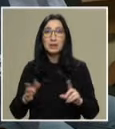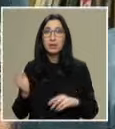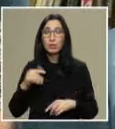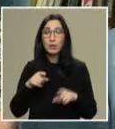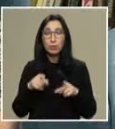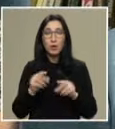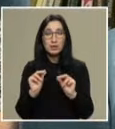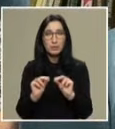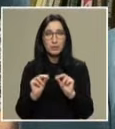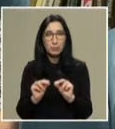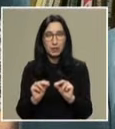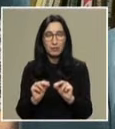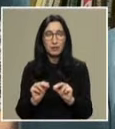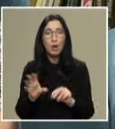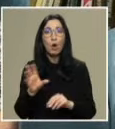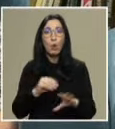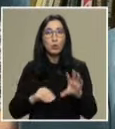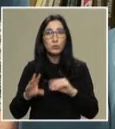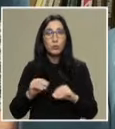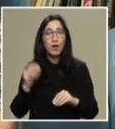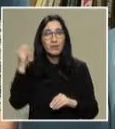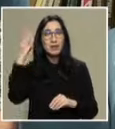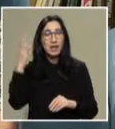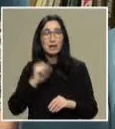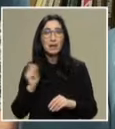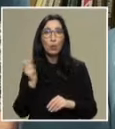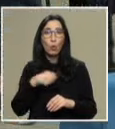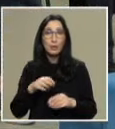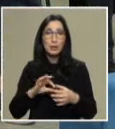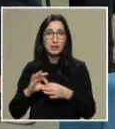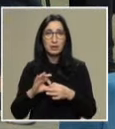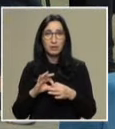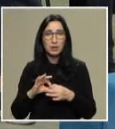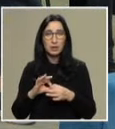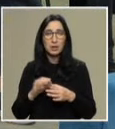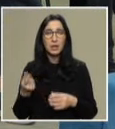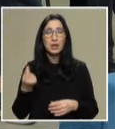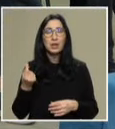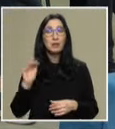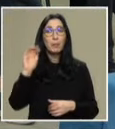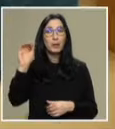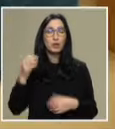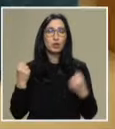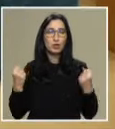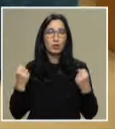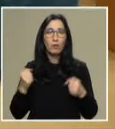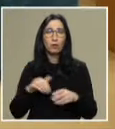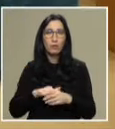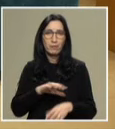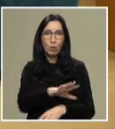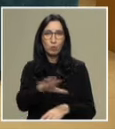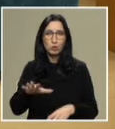освен това, там се възпитават, усвояват знания и умения, свързани с с бъдещия им живот в